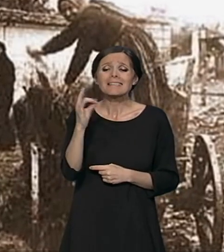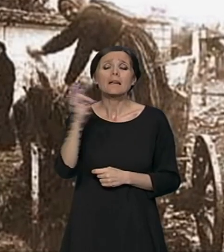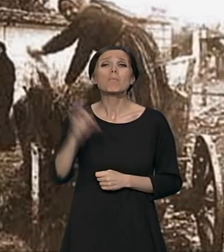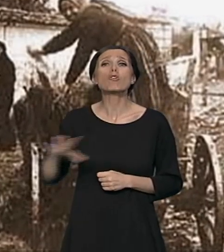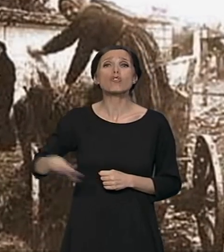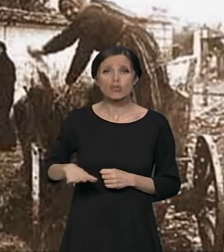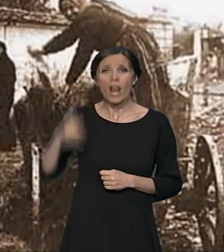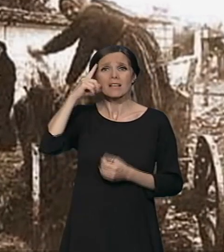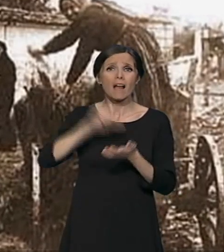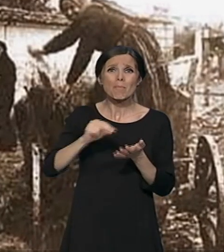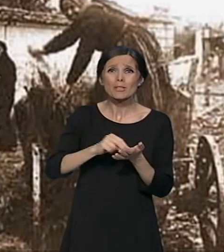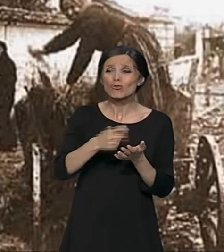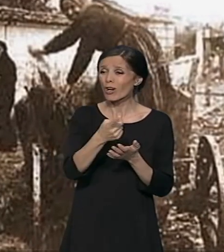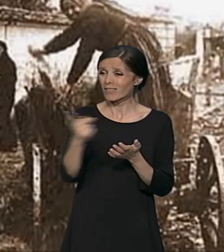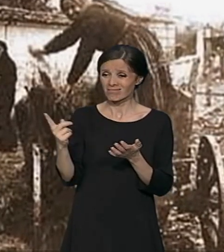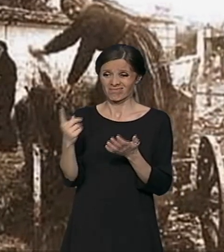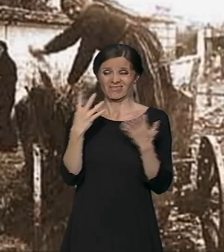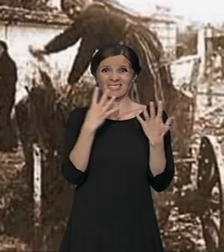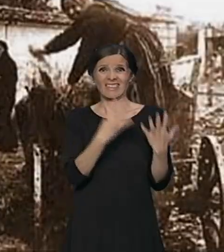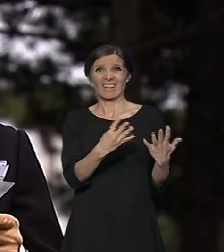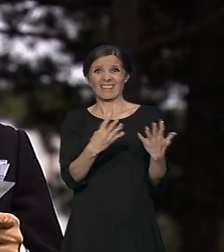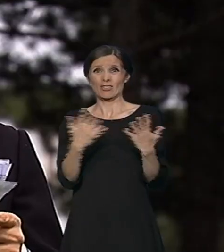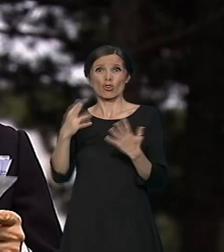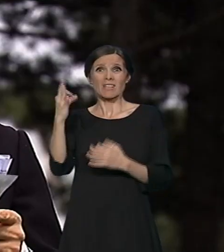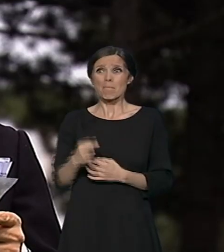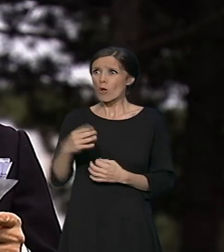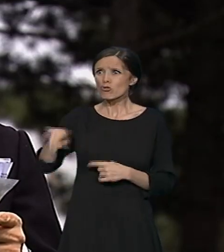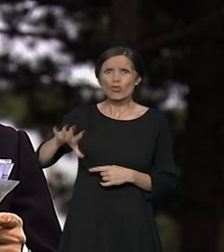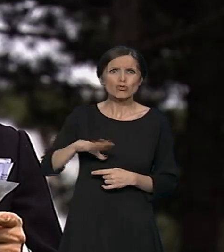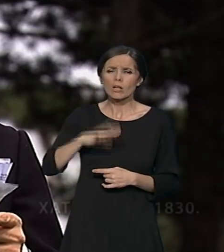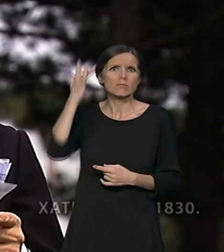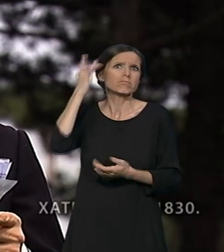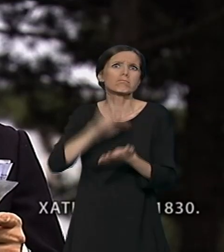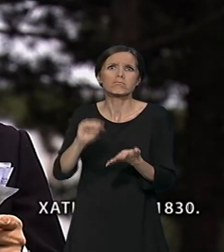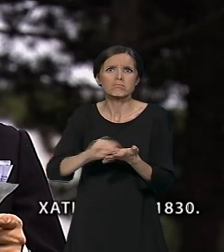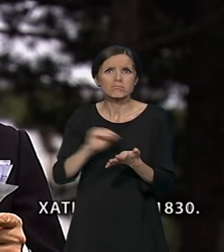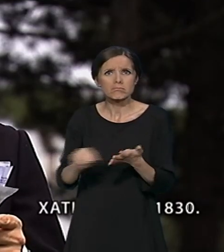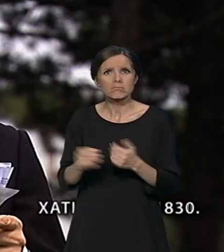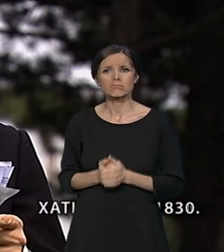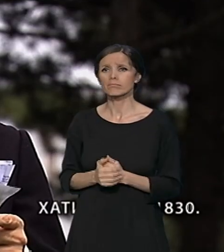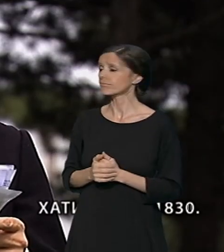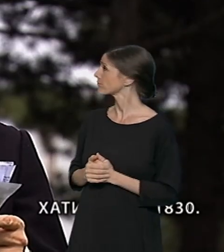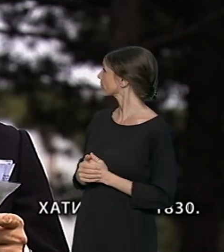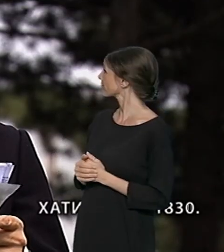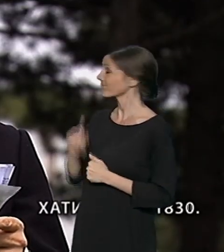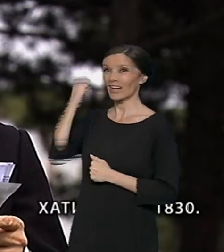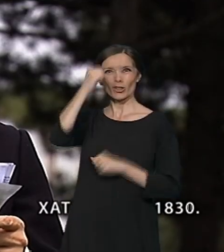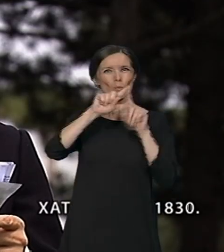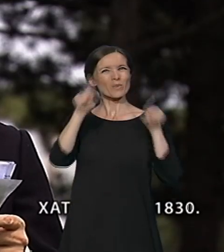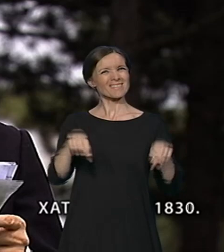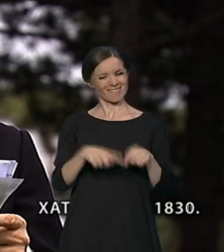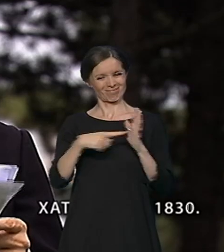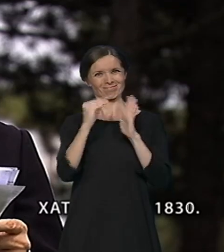svaka stota žena na selu bila pismena. Srbi će moći osnivati bolnice, štamparije